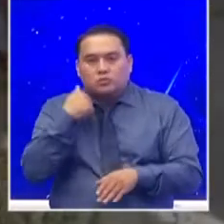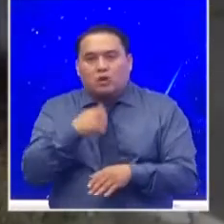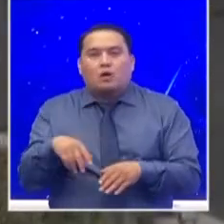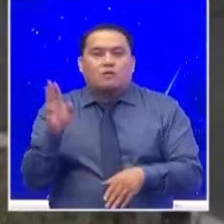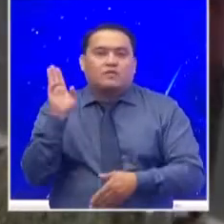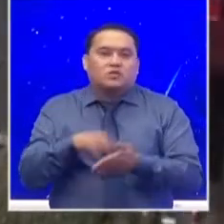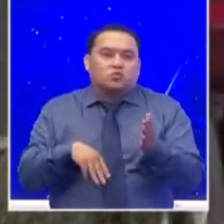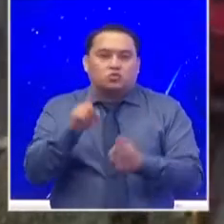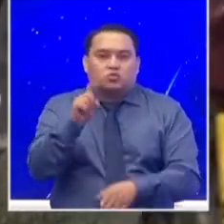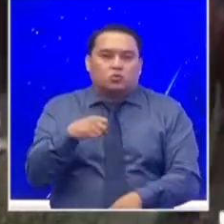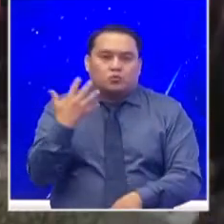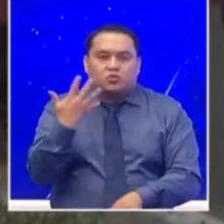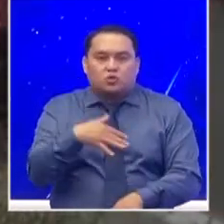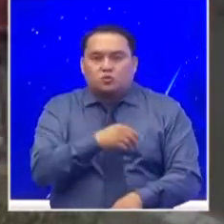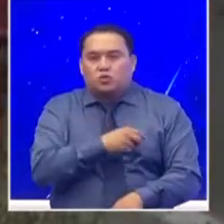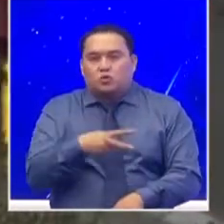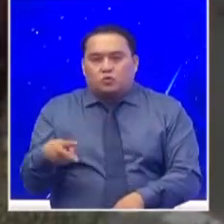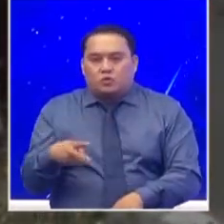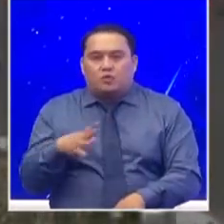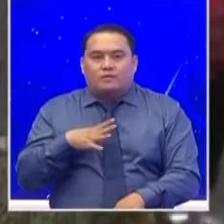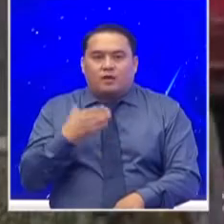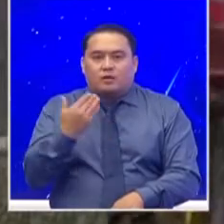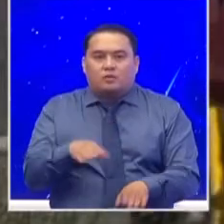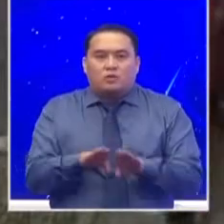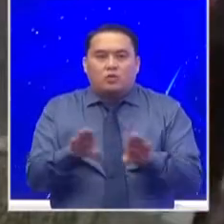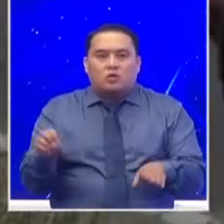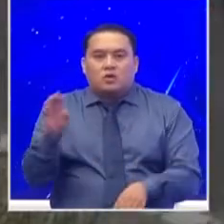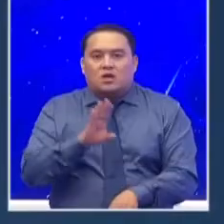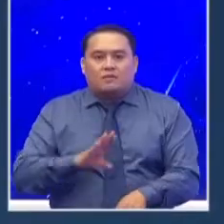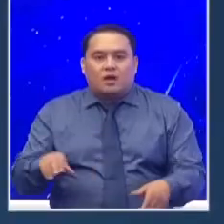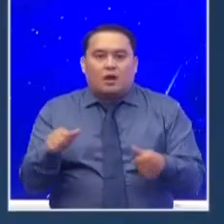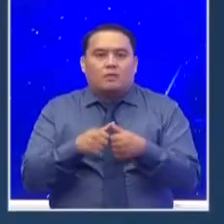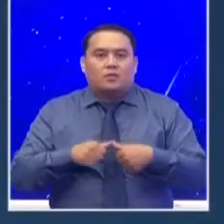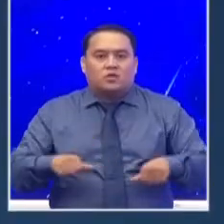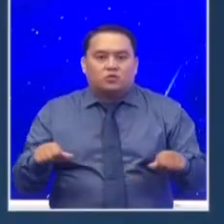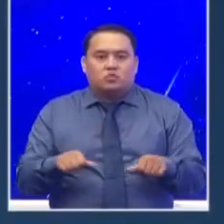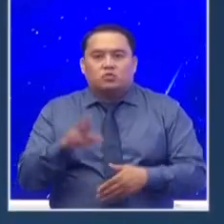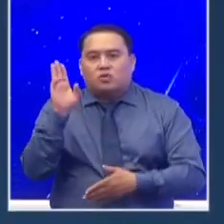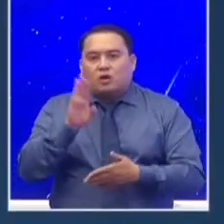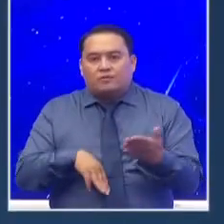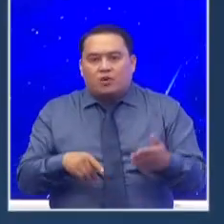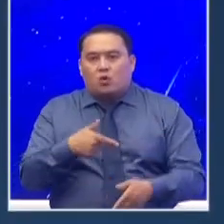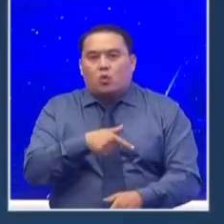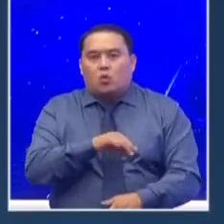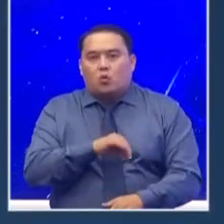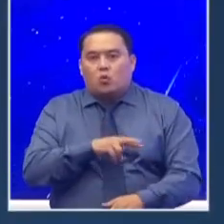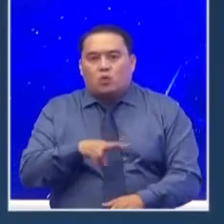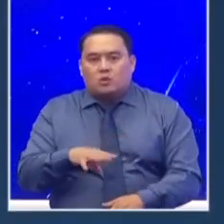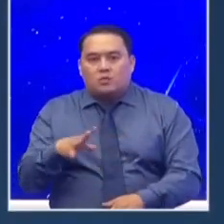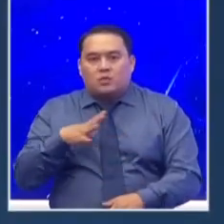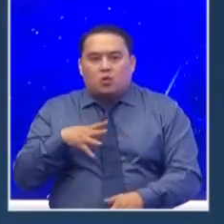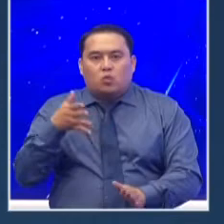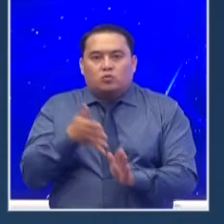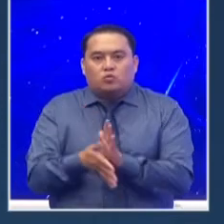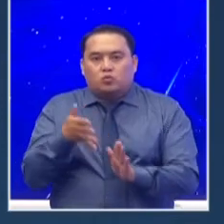была оштрафована во Франции на 150 миллионов евро по аналогичному поводу. Кроме того, Европейская комиссия